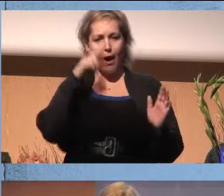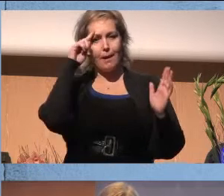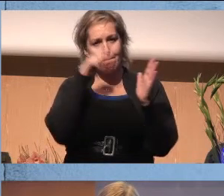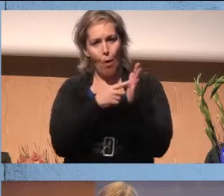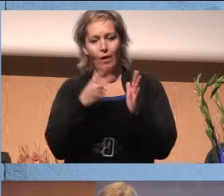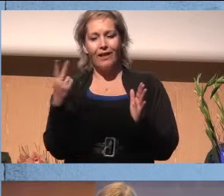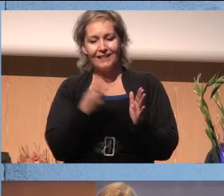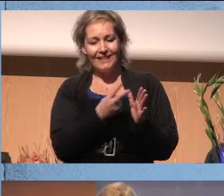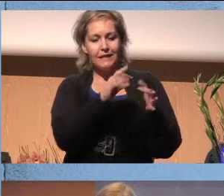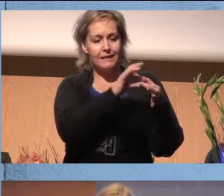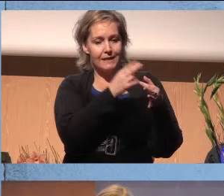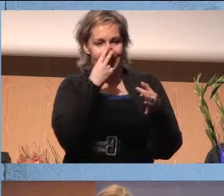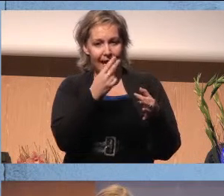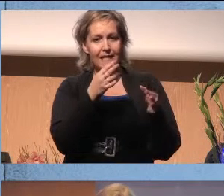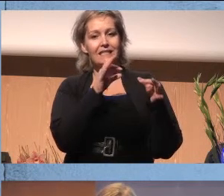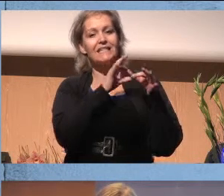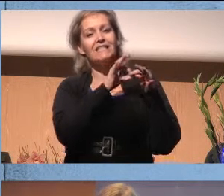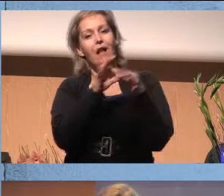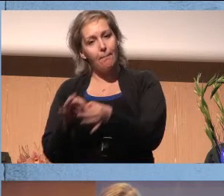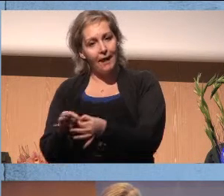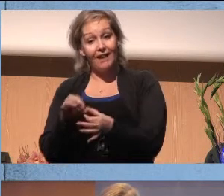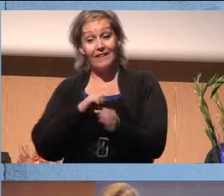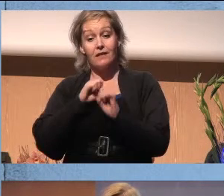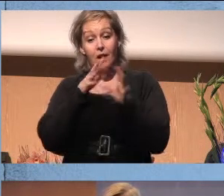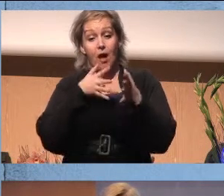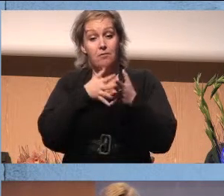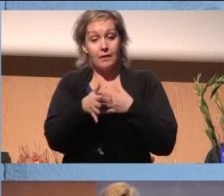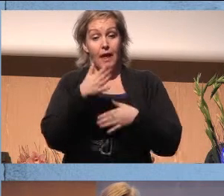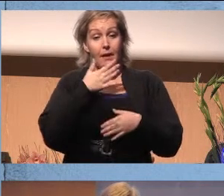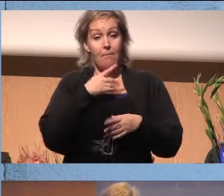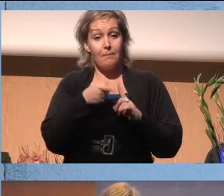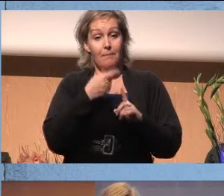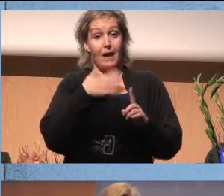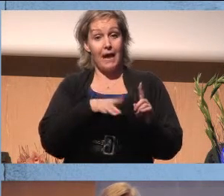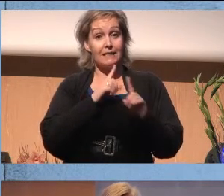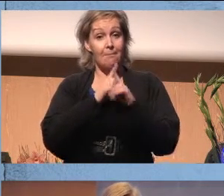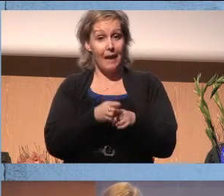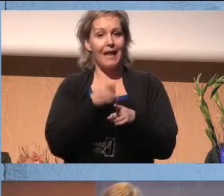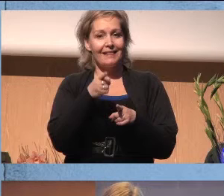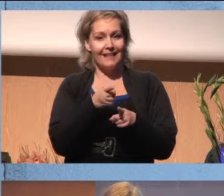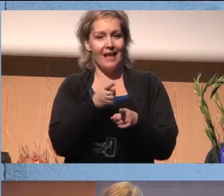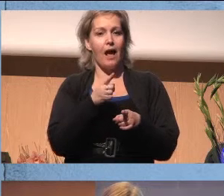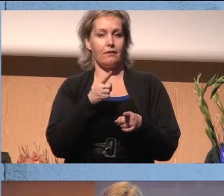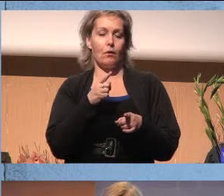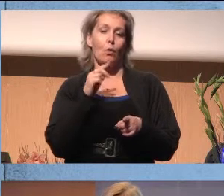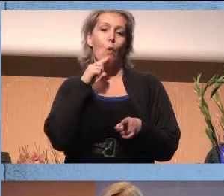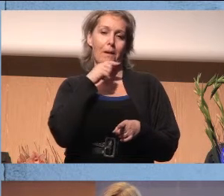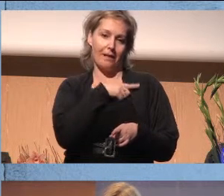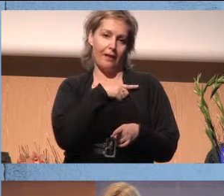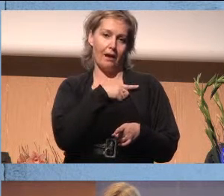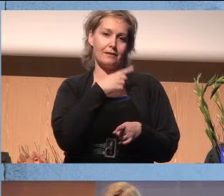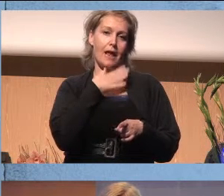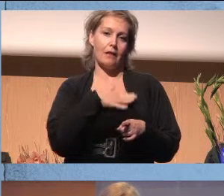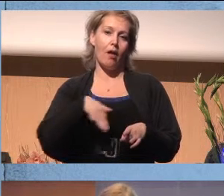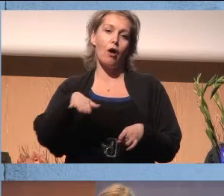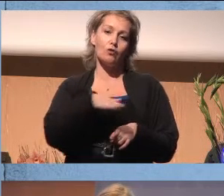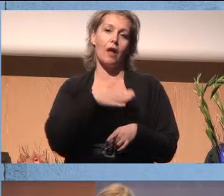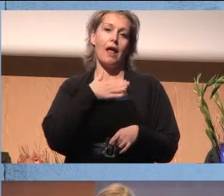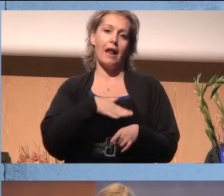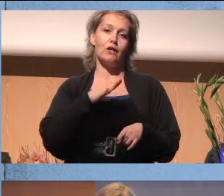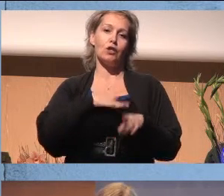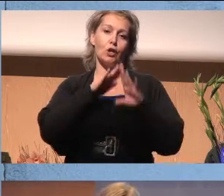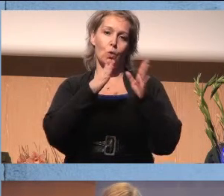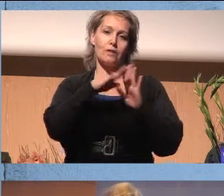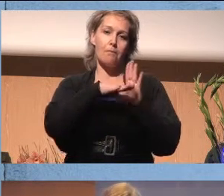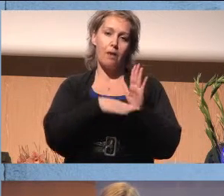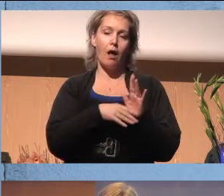tingene skal ses i sammenheng. Så hvis vi får til en primærhelsemelding, så det også komplementært til en nasjonal helse- og sykehusplan